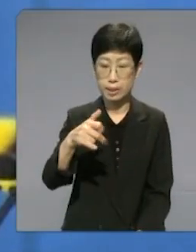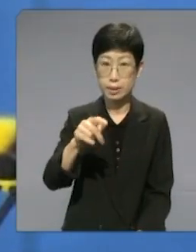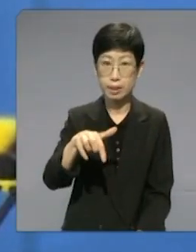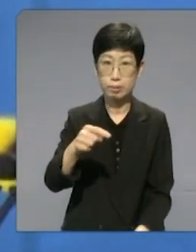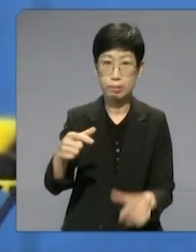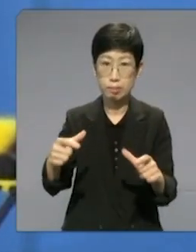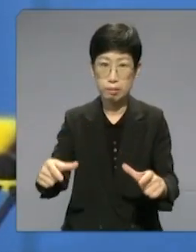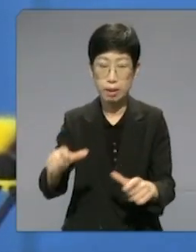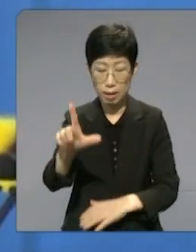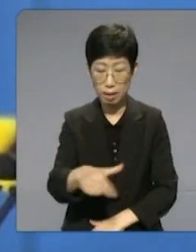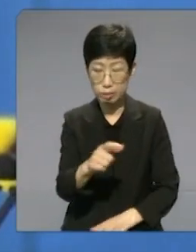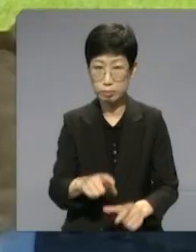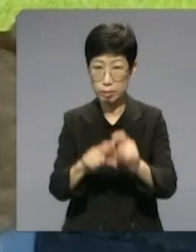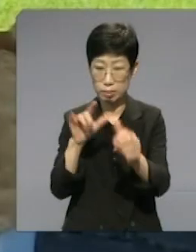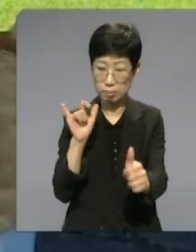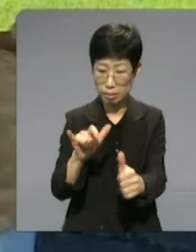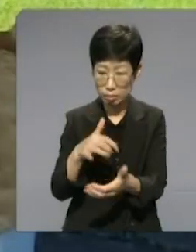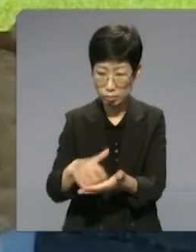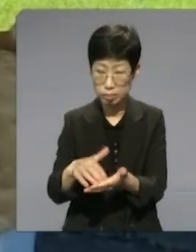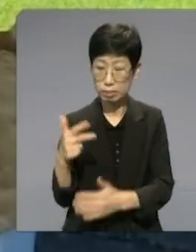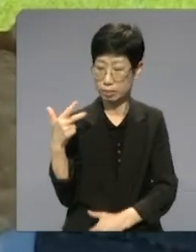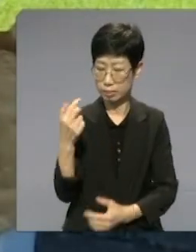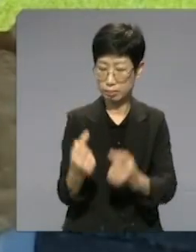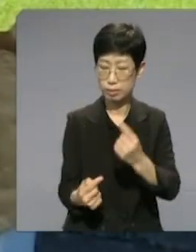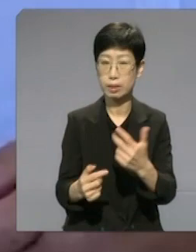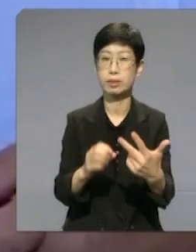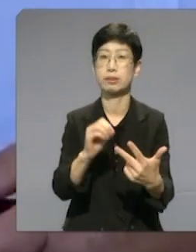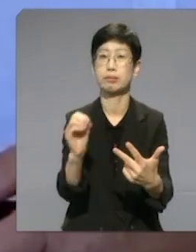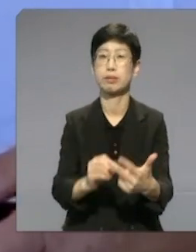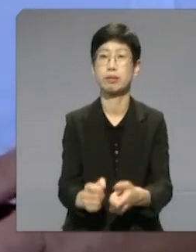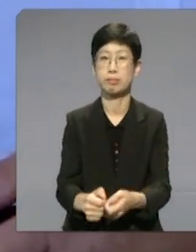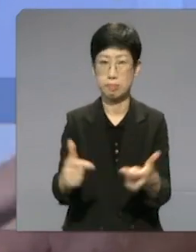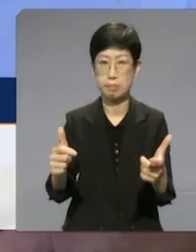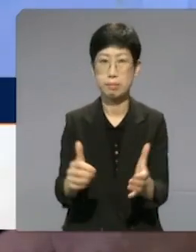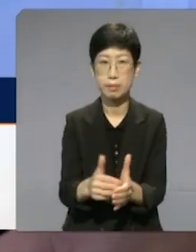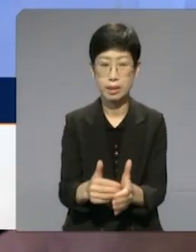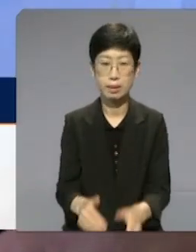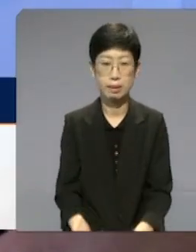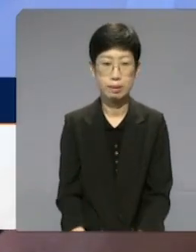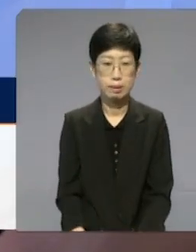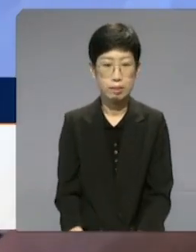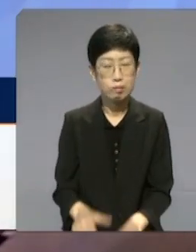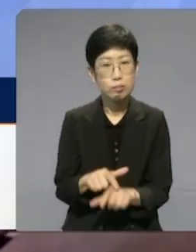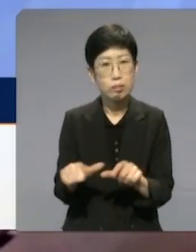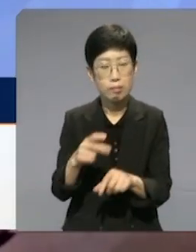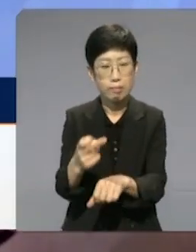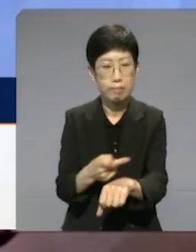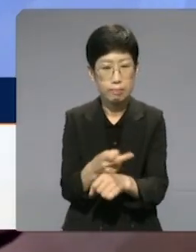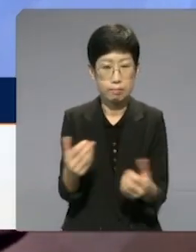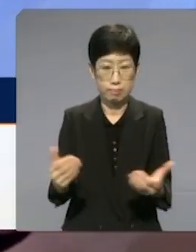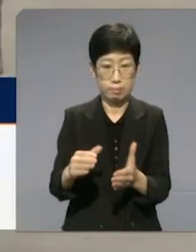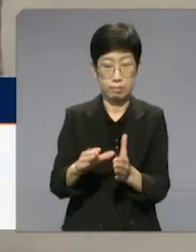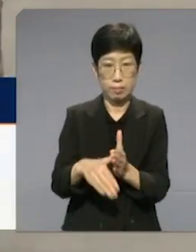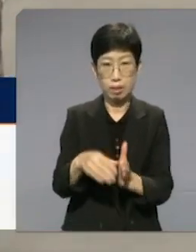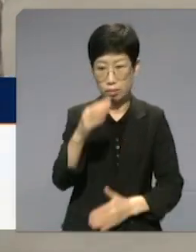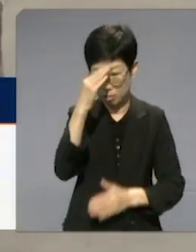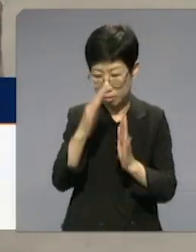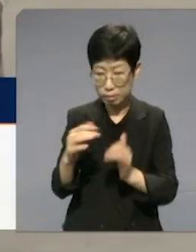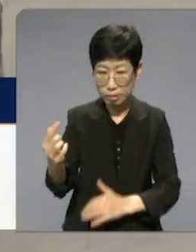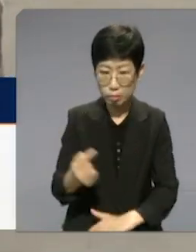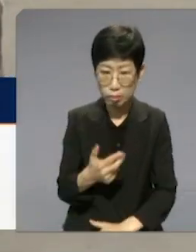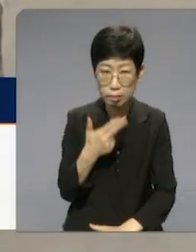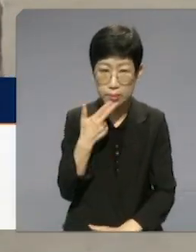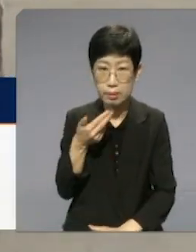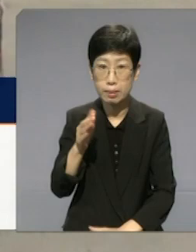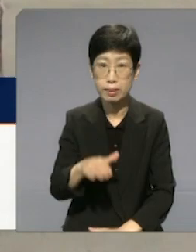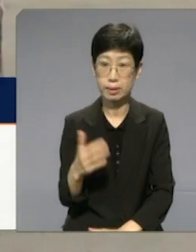평균 확진자 수가 일주일 전보다 7% 증가했습니다. I'd go a whole 12-hour shift without seeing any. And then the last,